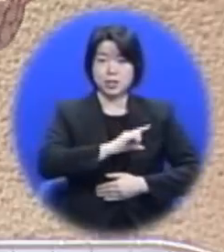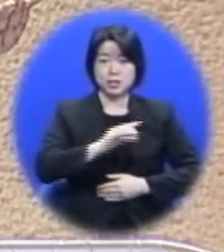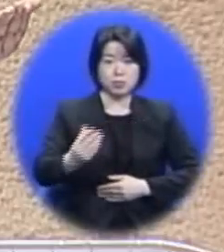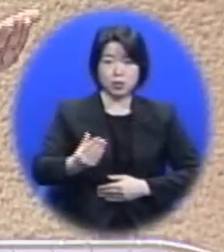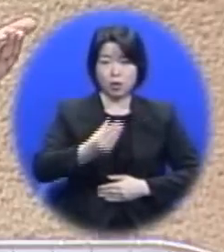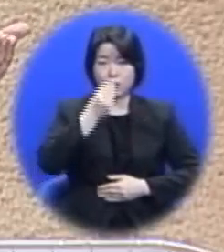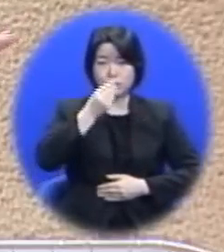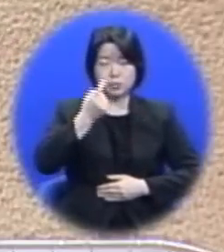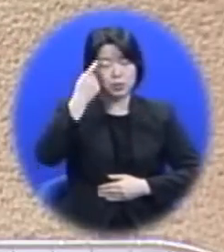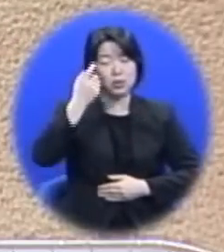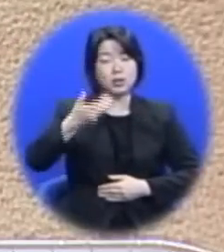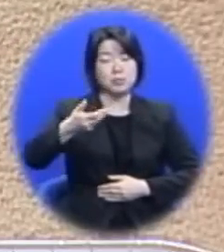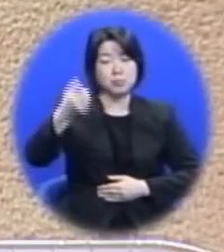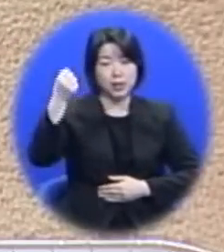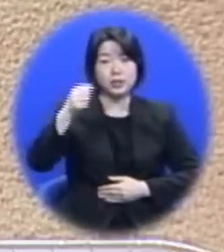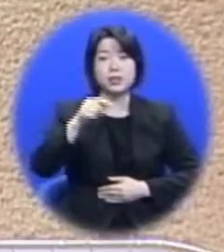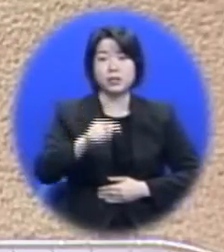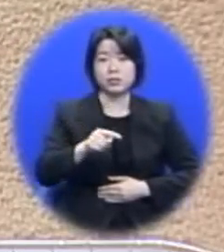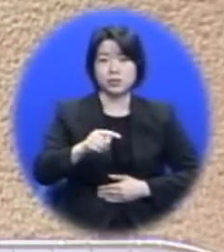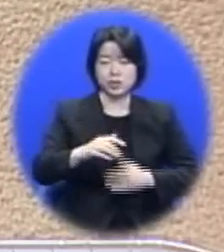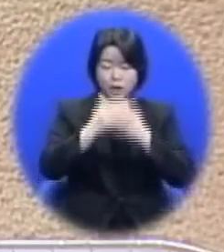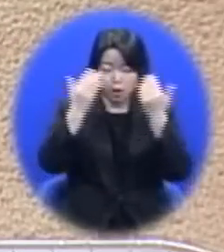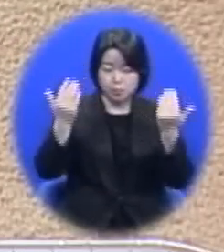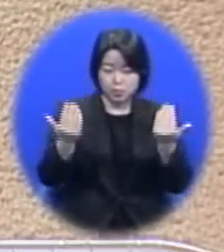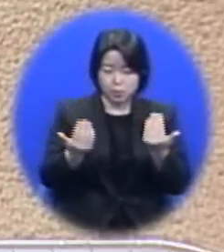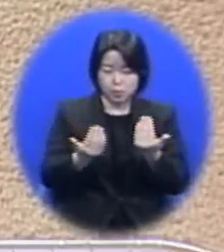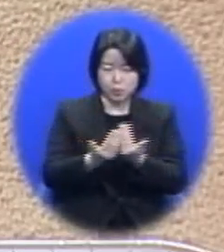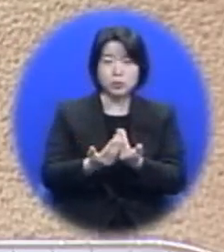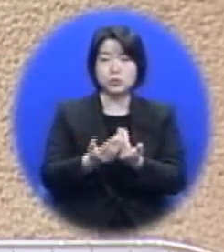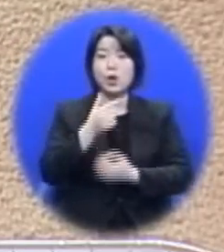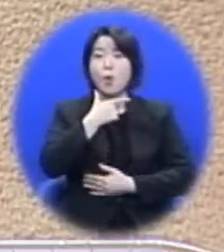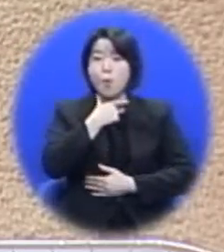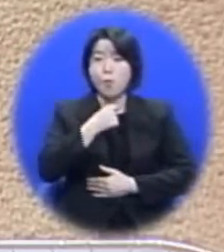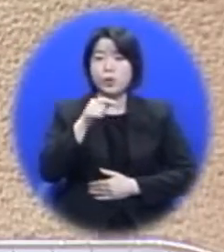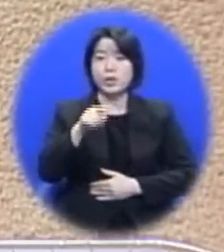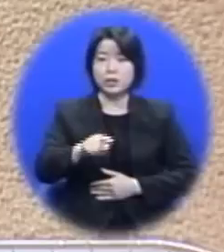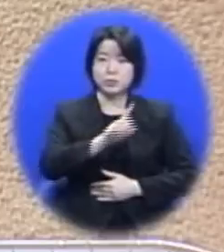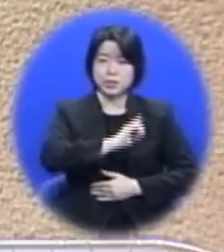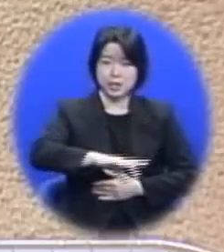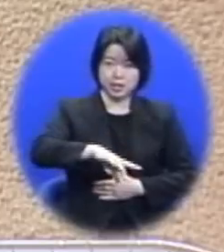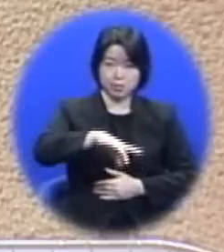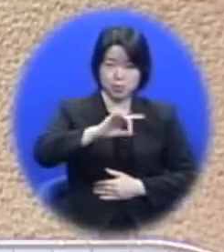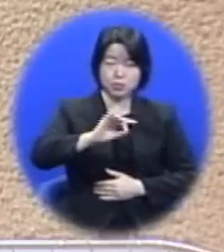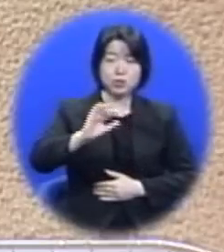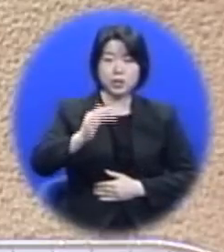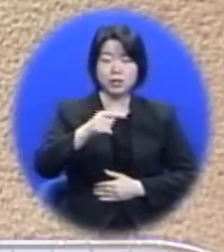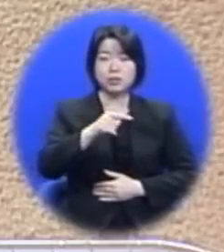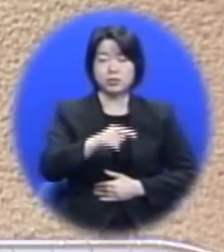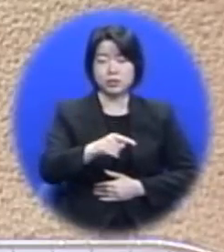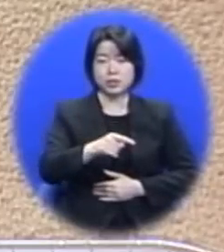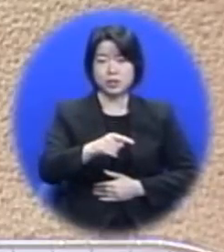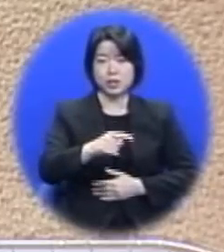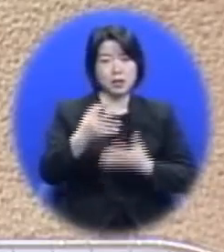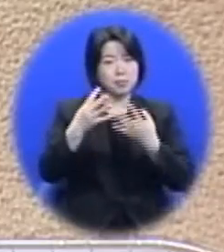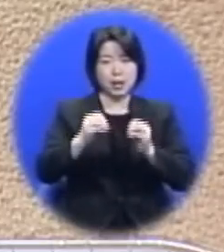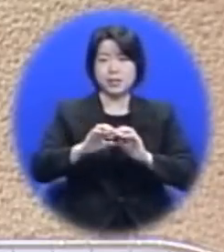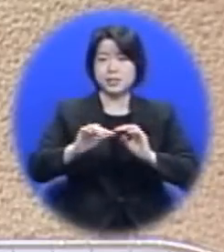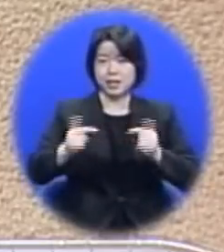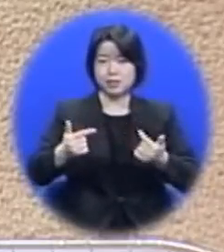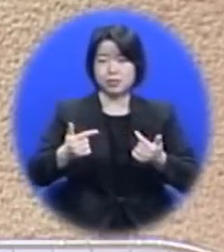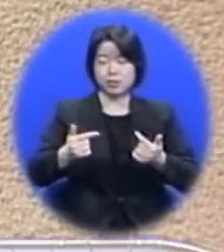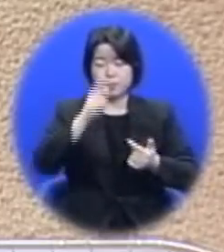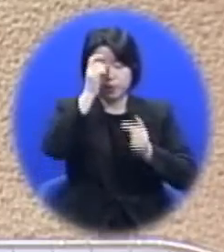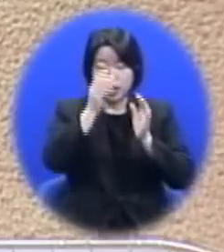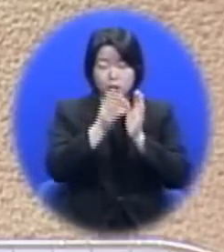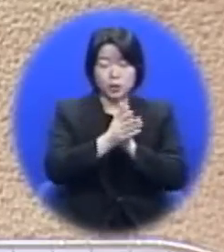여김을 받으시는 것이 모든 구하는 것보다 제일 먼저가 되시는 분이 그렇게 많지 않으실 겁니다. 기도를